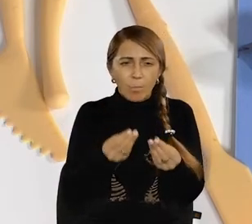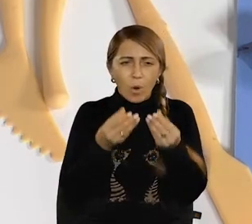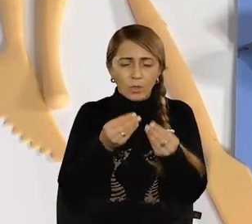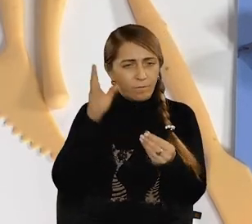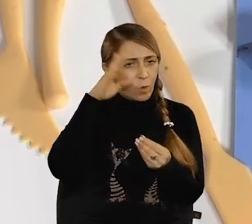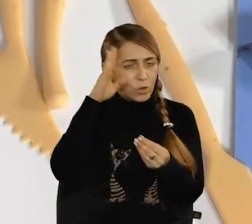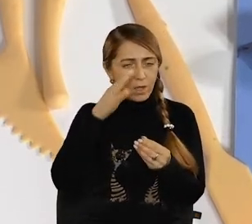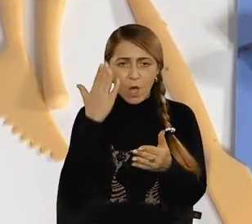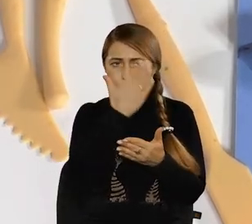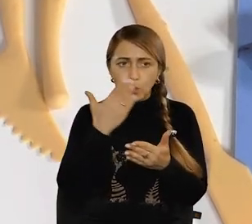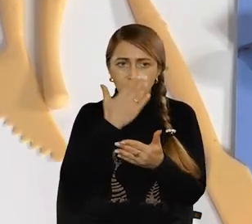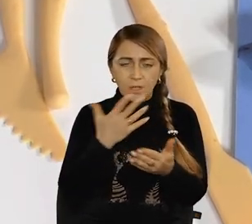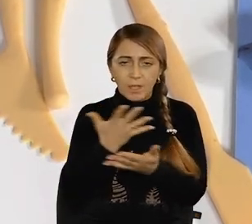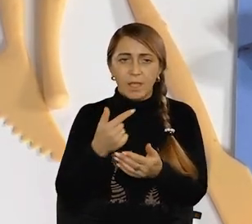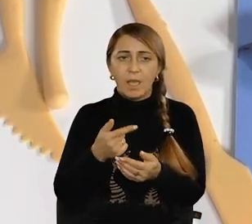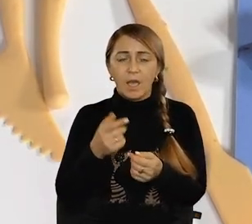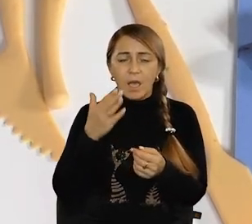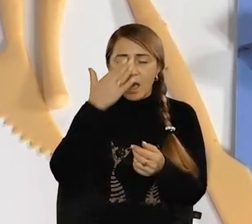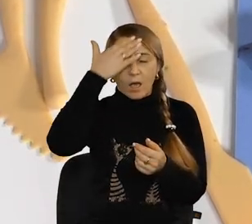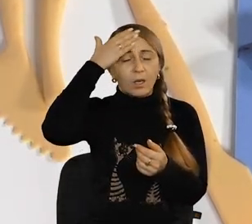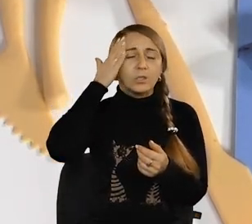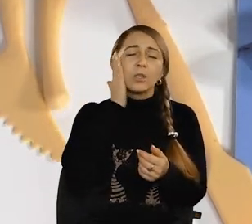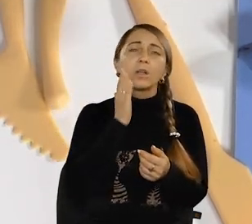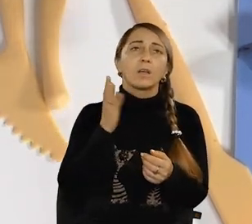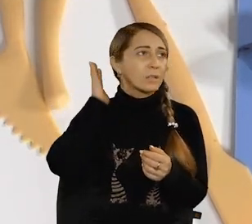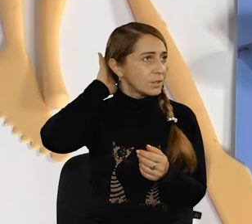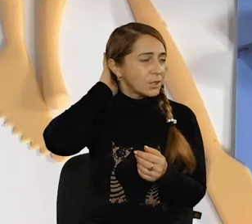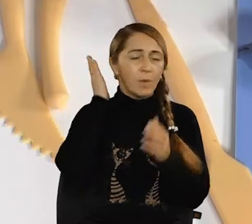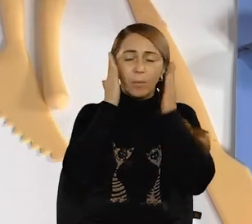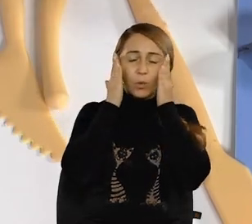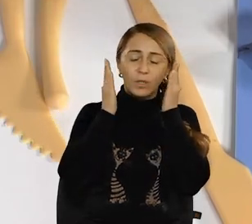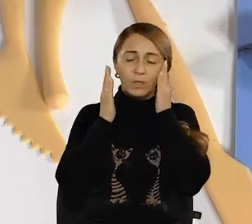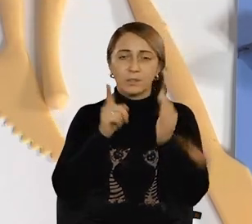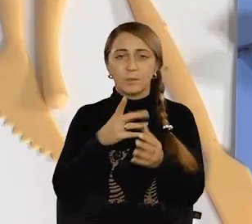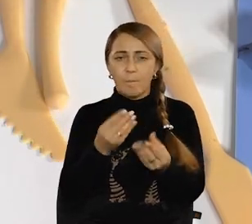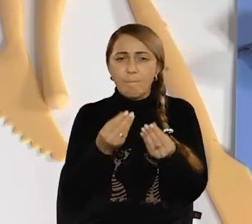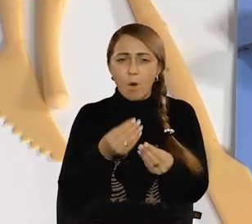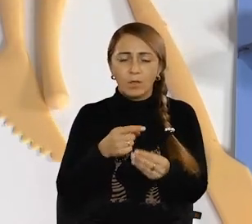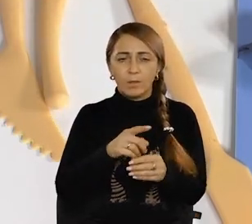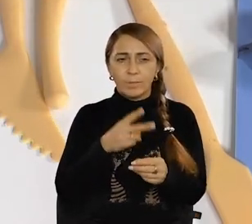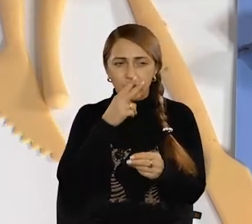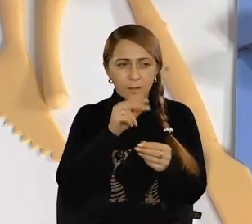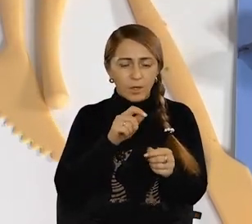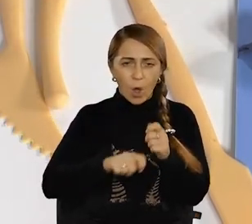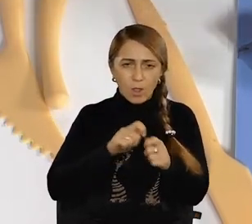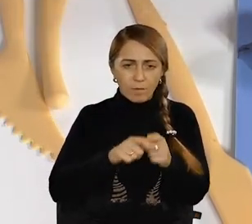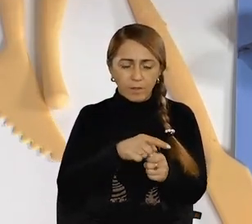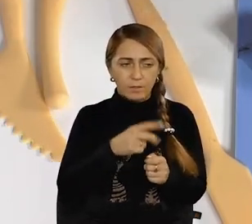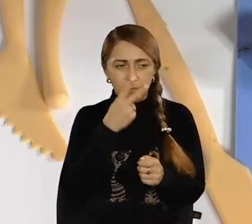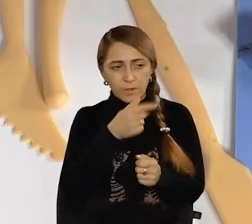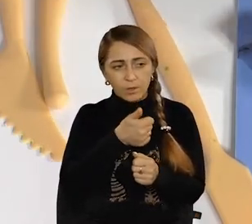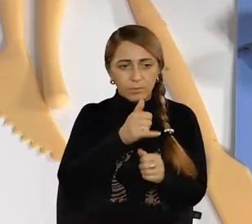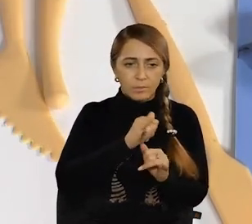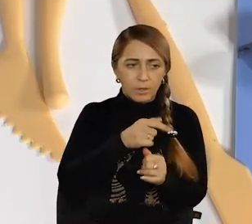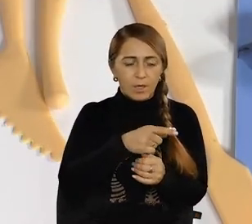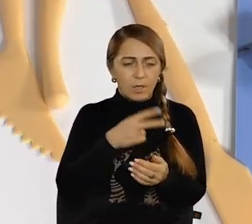холодною водою рушники, якими протер чоло, тім'я, потилицю. Тато контролював стан дівчинки. Потім він нахилився